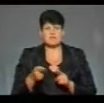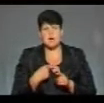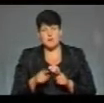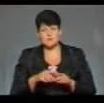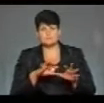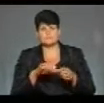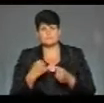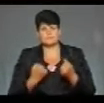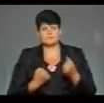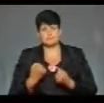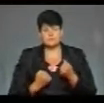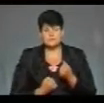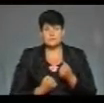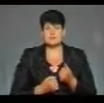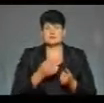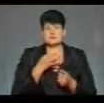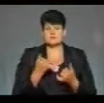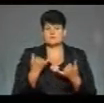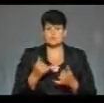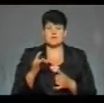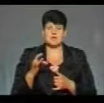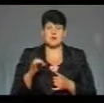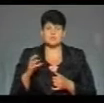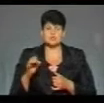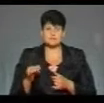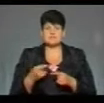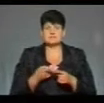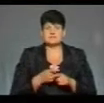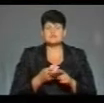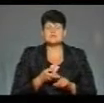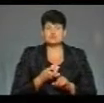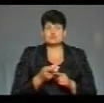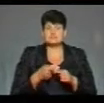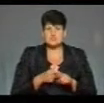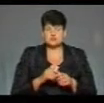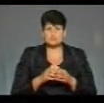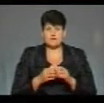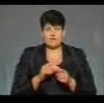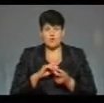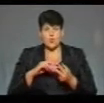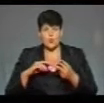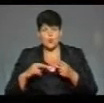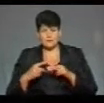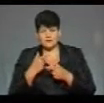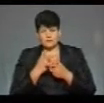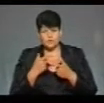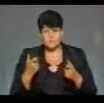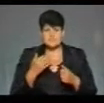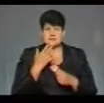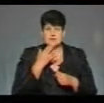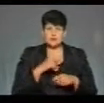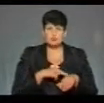конфіскації автівки. Як повідомив сьогодні Руслан Рябошапка, через технічні проблеми в обміні інформацією між митною службою та